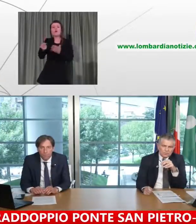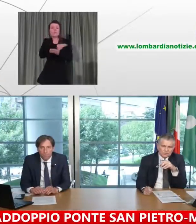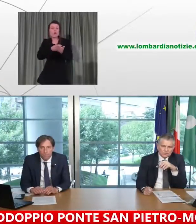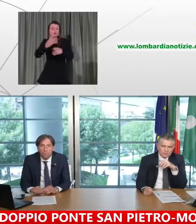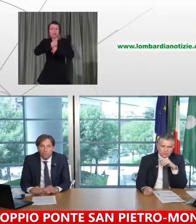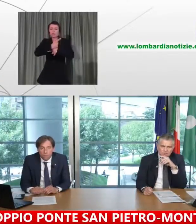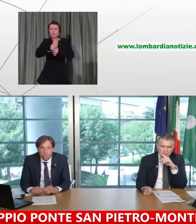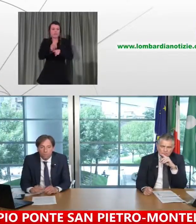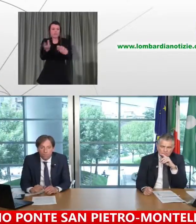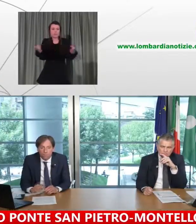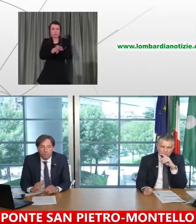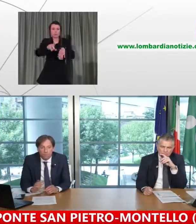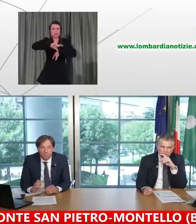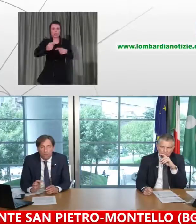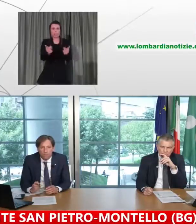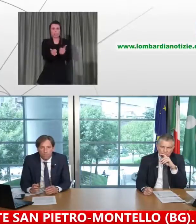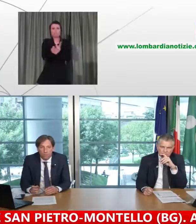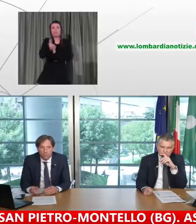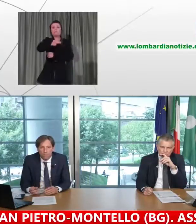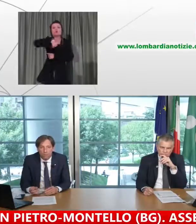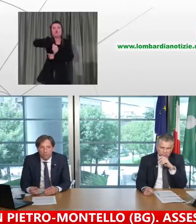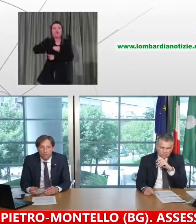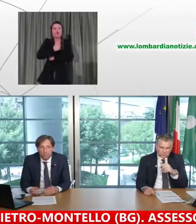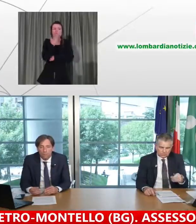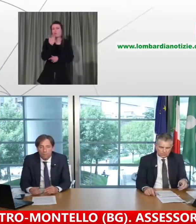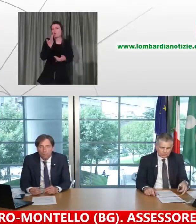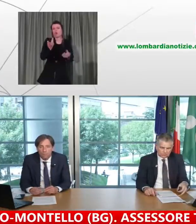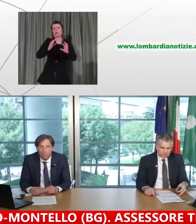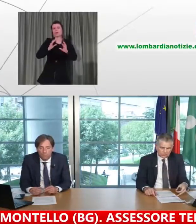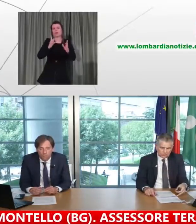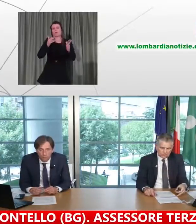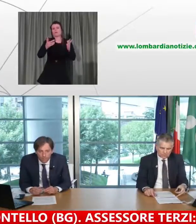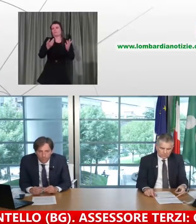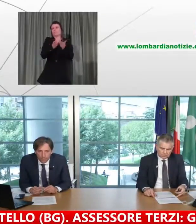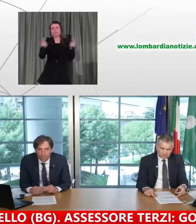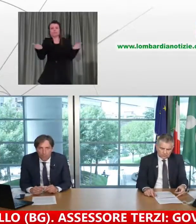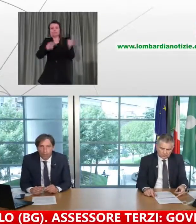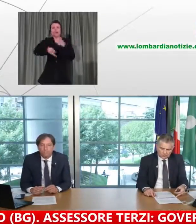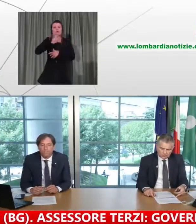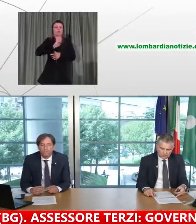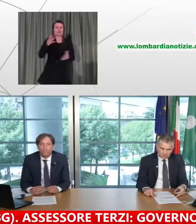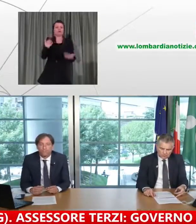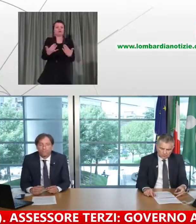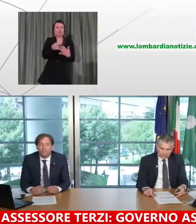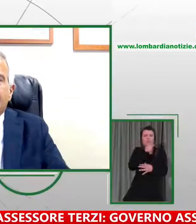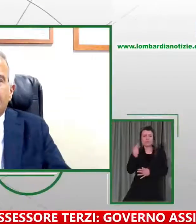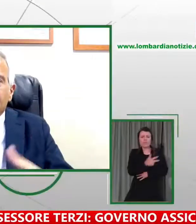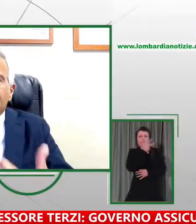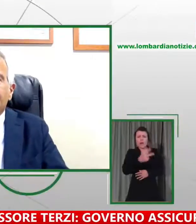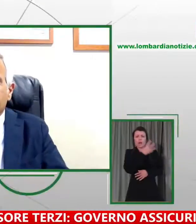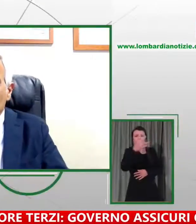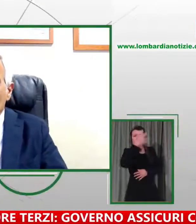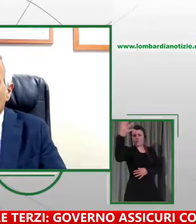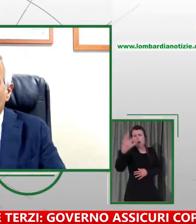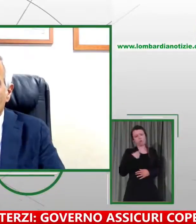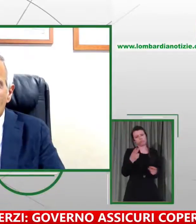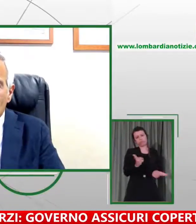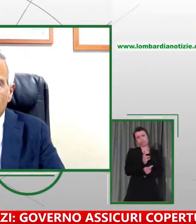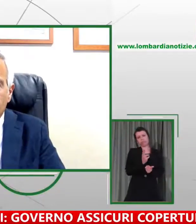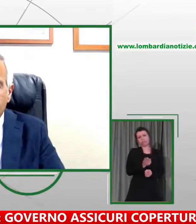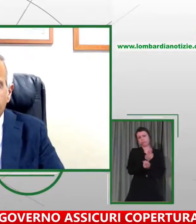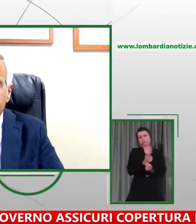una risposta subito, inutile averla fra 5 anni o 3 anni. Quindi caratteristica anche di questi progetti è la rapida